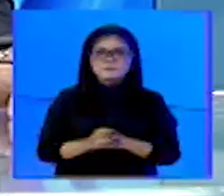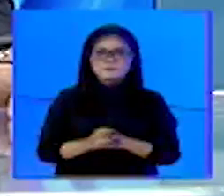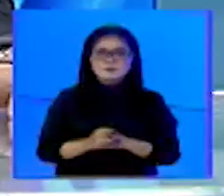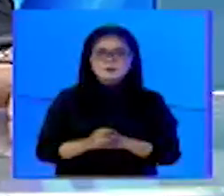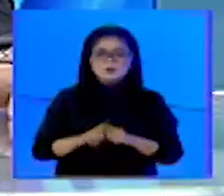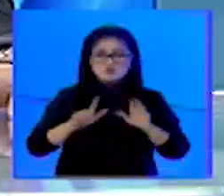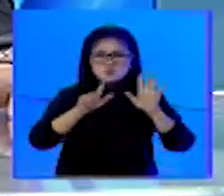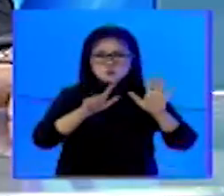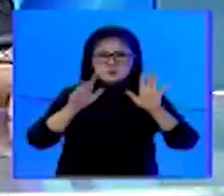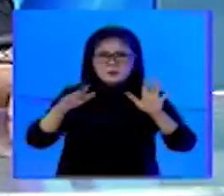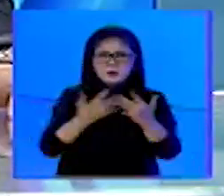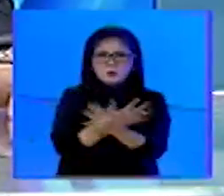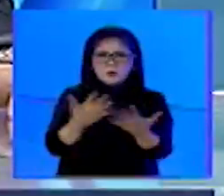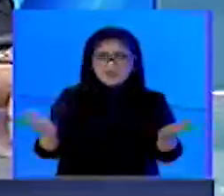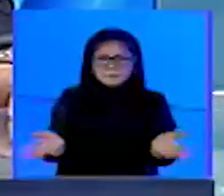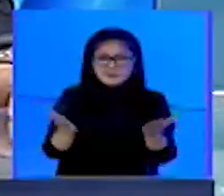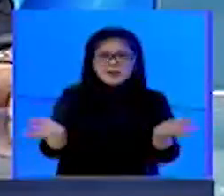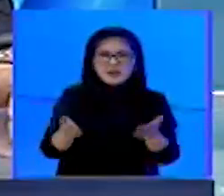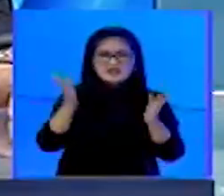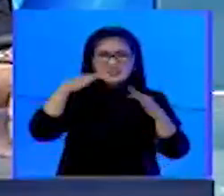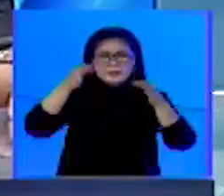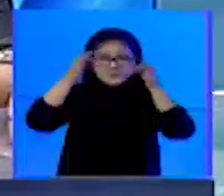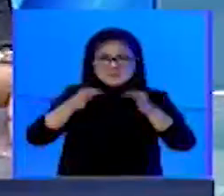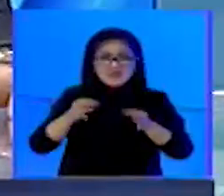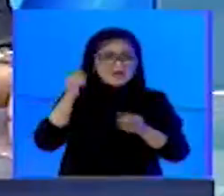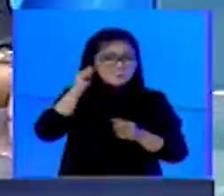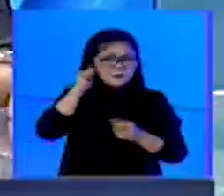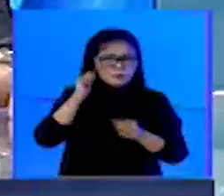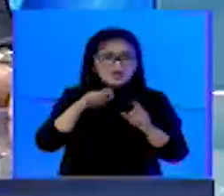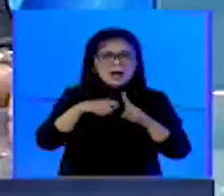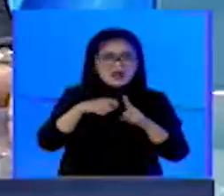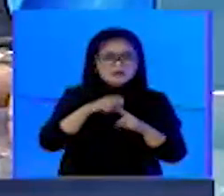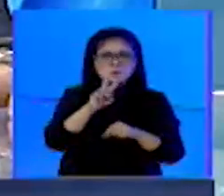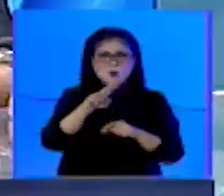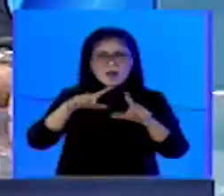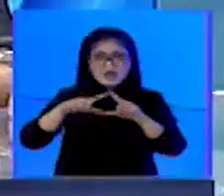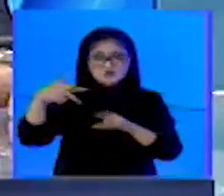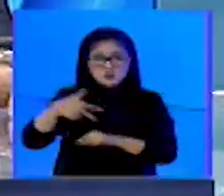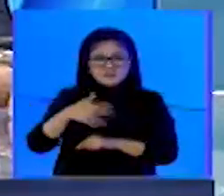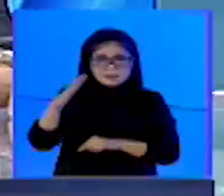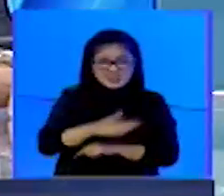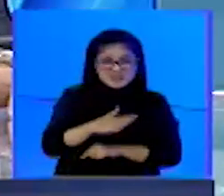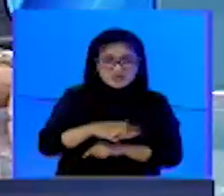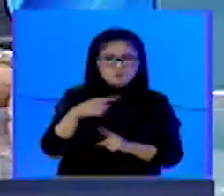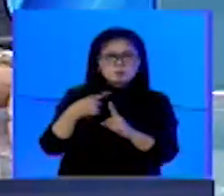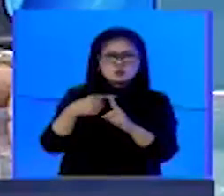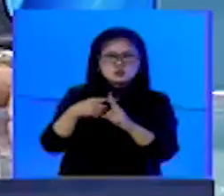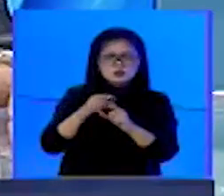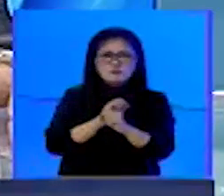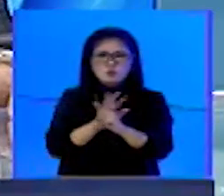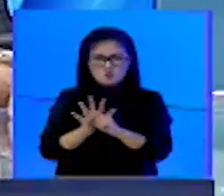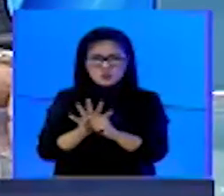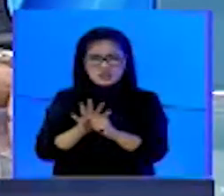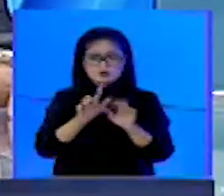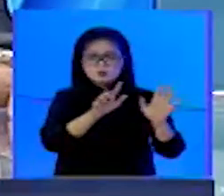Pemirsa, 79 warga binaan di Lapas Wanita Kelas 2A Makassar di Goa, Sulawesi Selatan, Kamis, positif terpapar COVID-19.